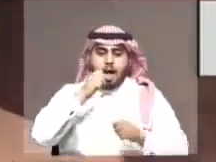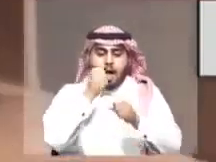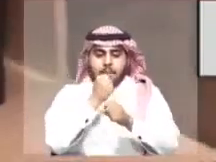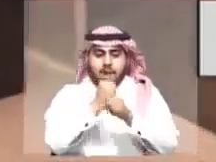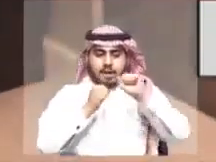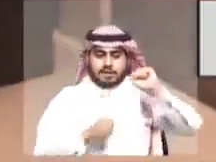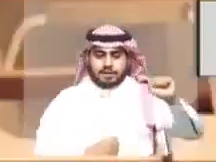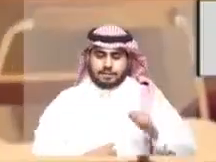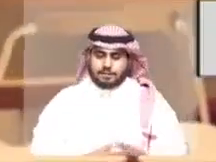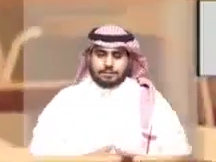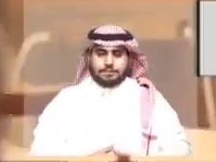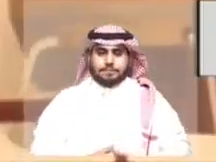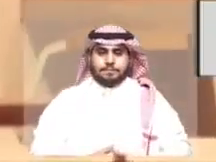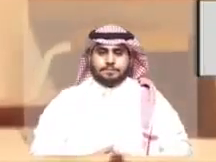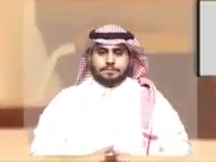العملي.